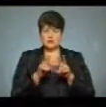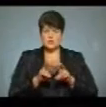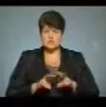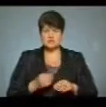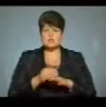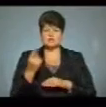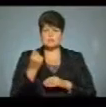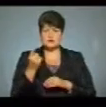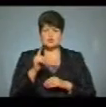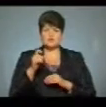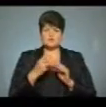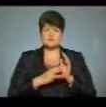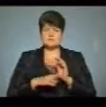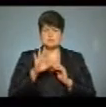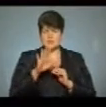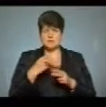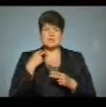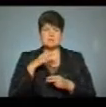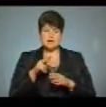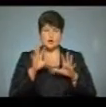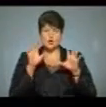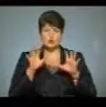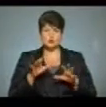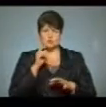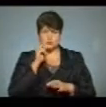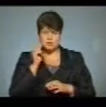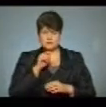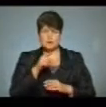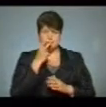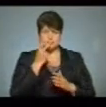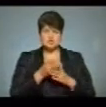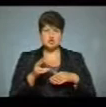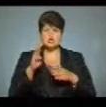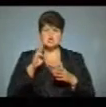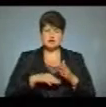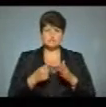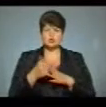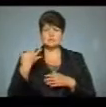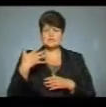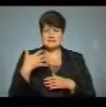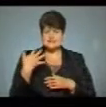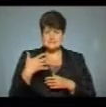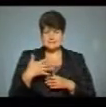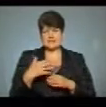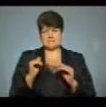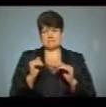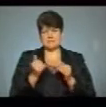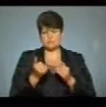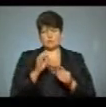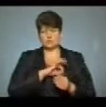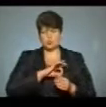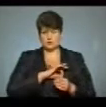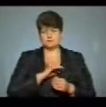частиною 1 статті 185 Кримінального кодексу України. Вона передбачає штраф до 50 неоподаткованих мінімумів